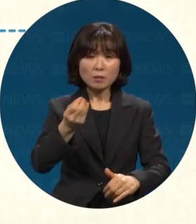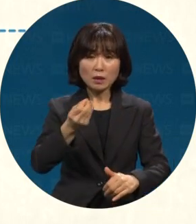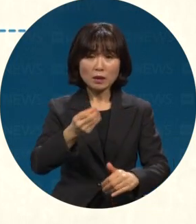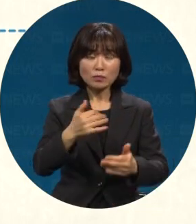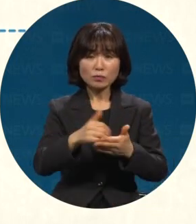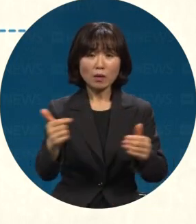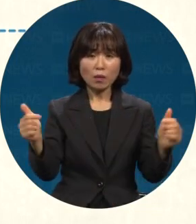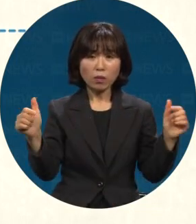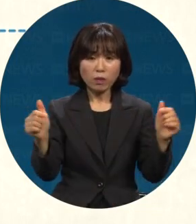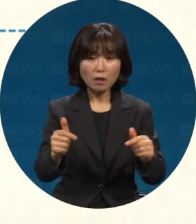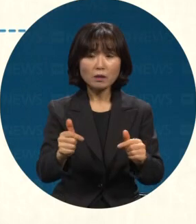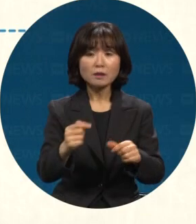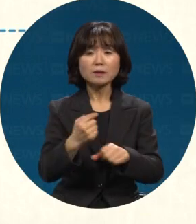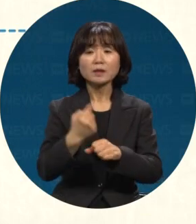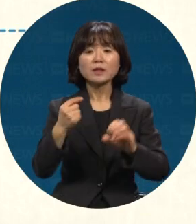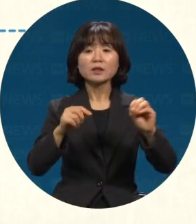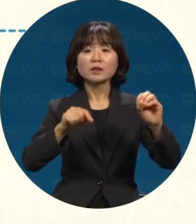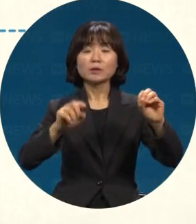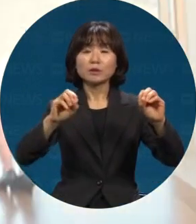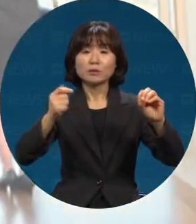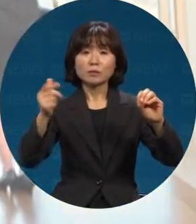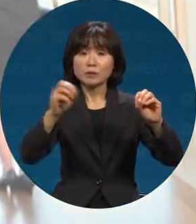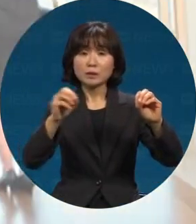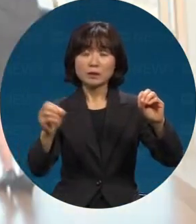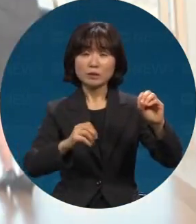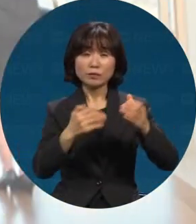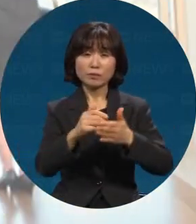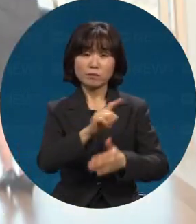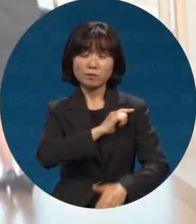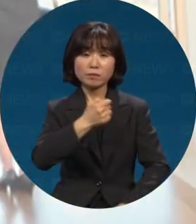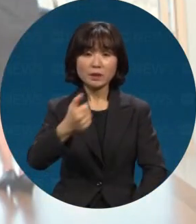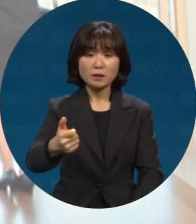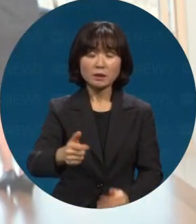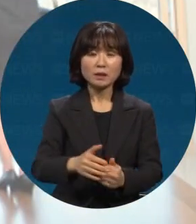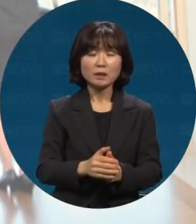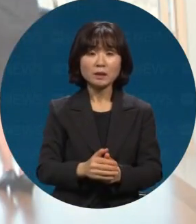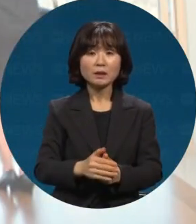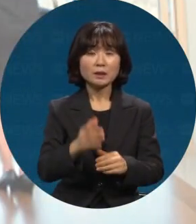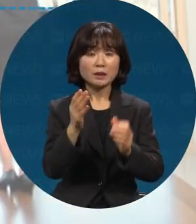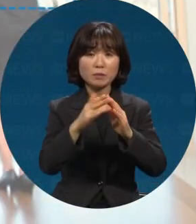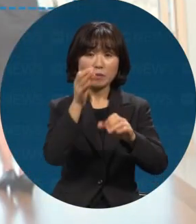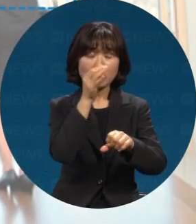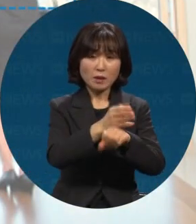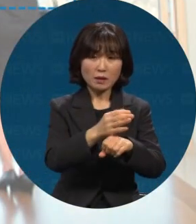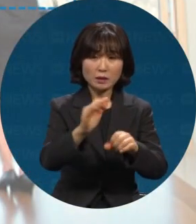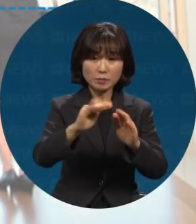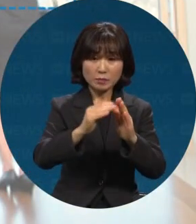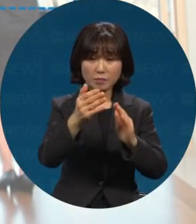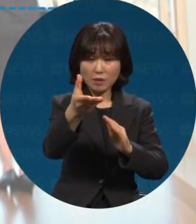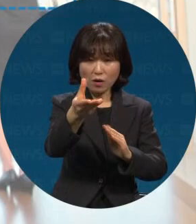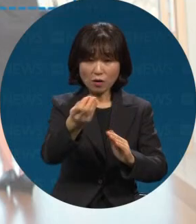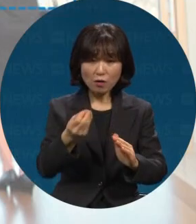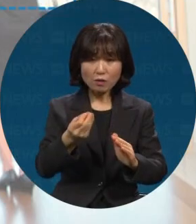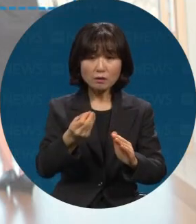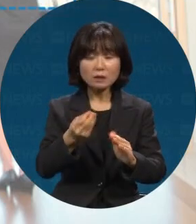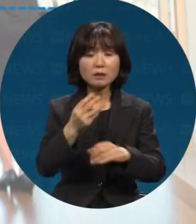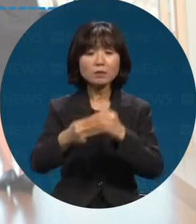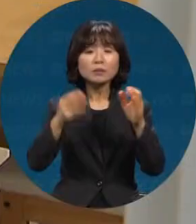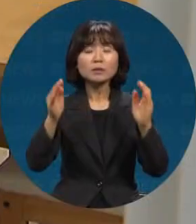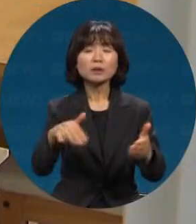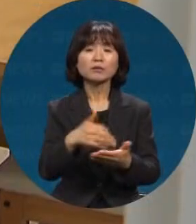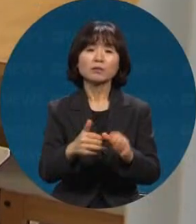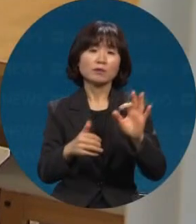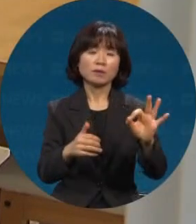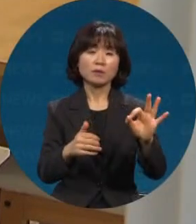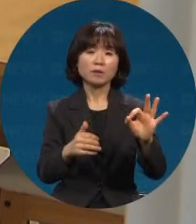0.06%로 역대 최저를 기록했습니다 매입임대주택을 받은 경우는 최근 3년 동안 단 10건뿐입니다